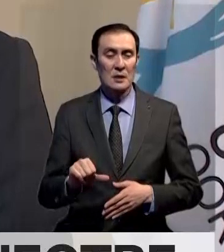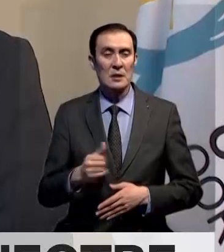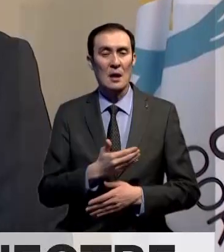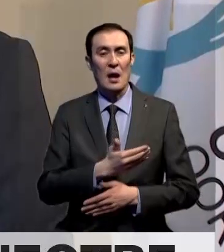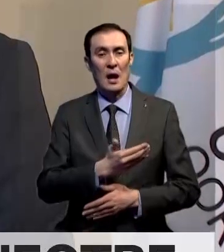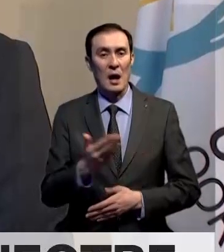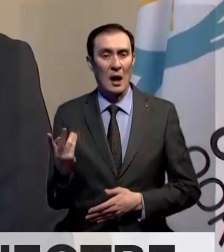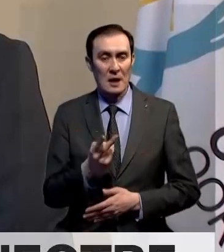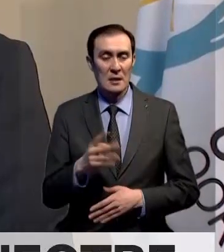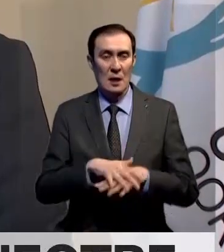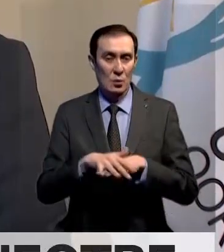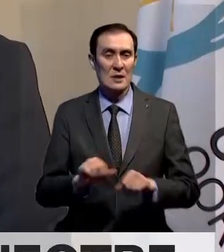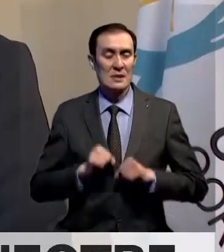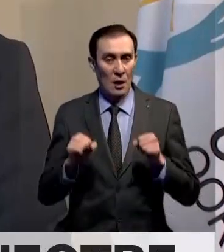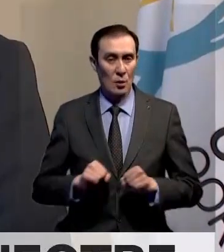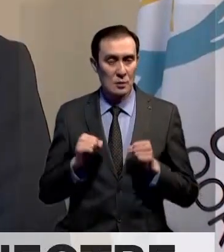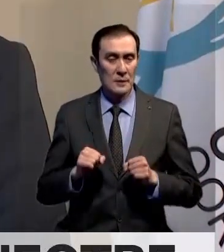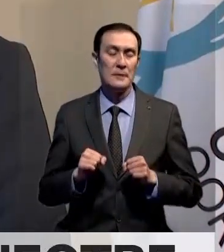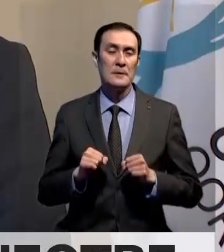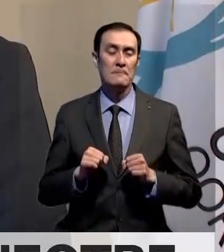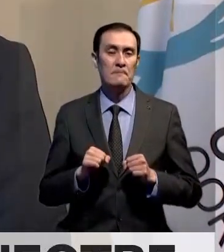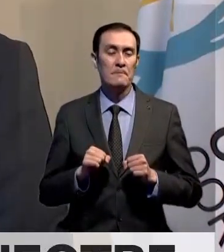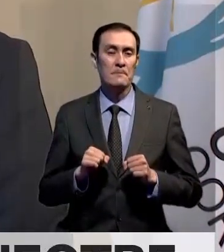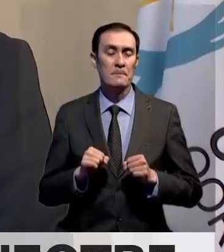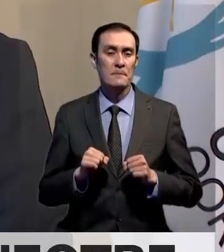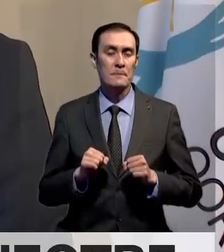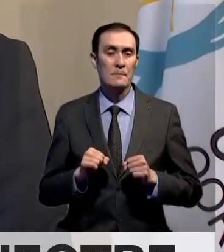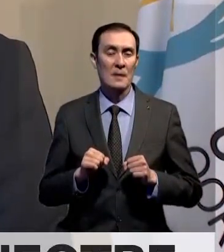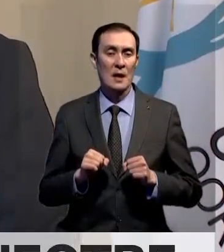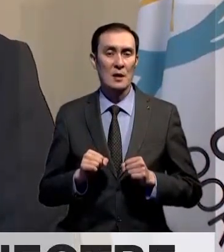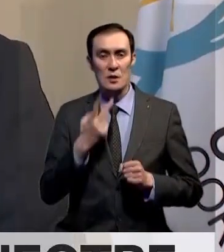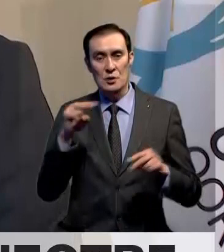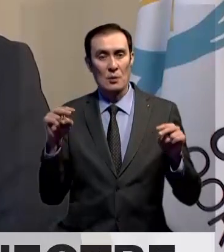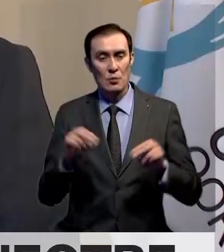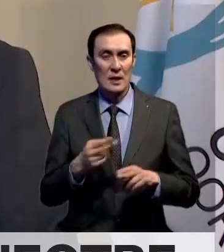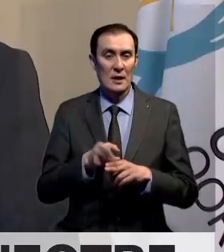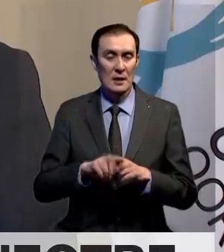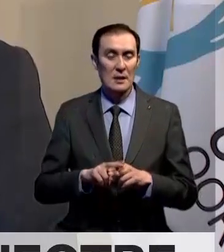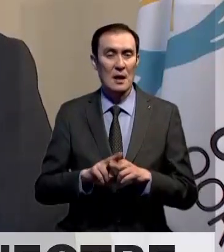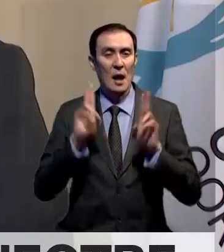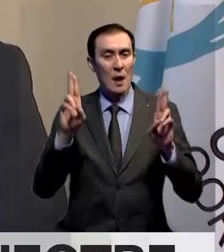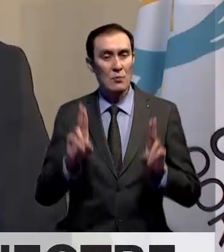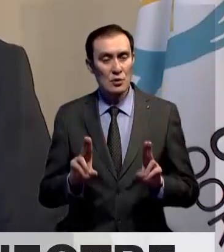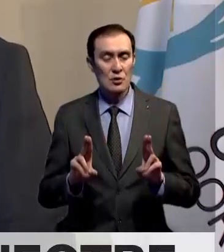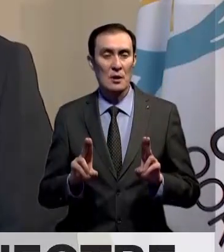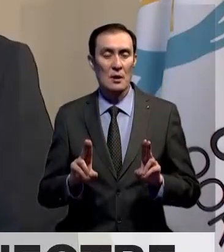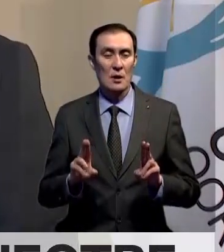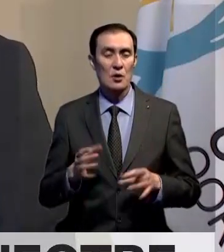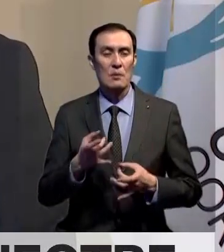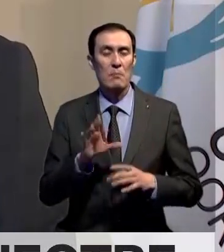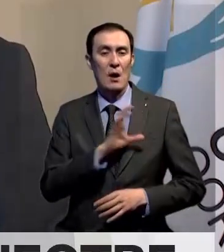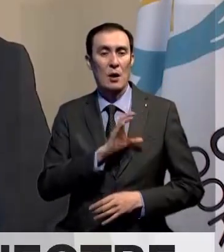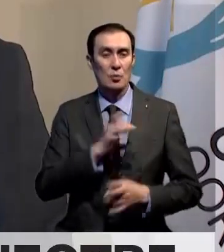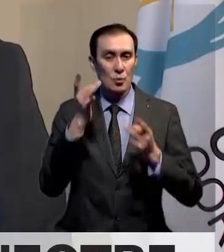они стараются именно соблюдать те обычаи и богатую